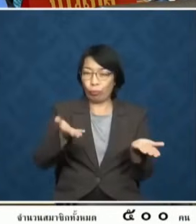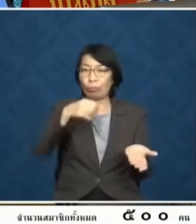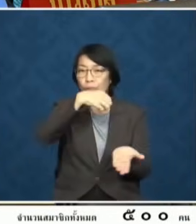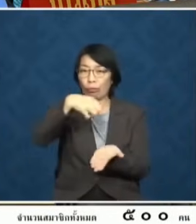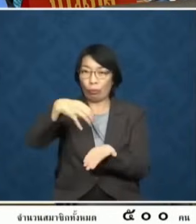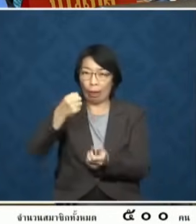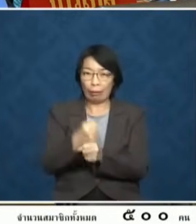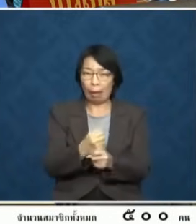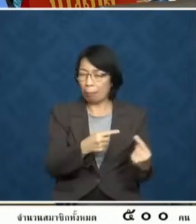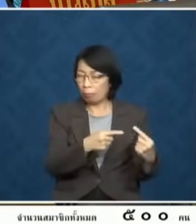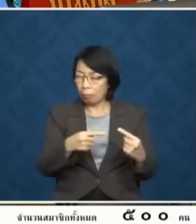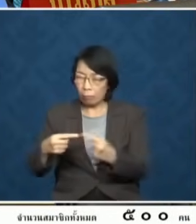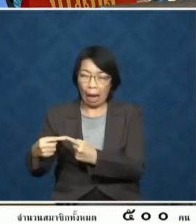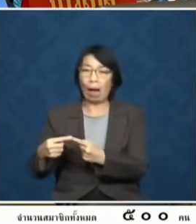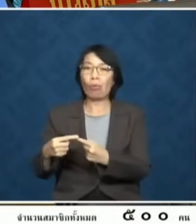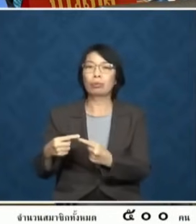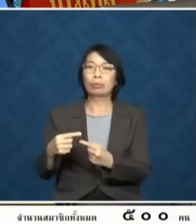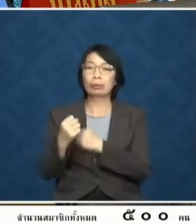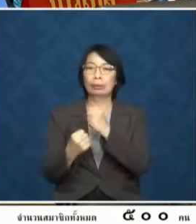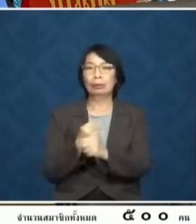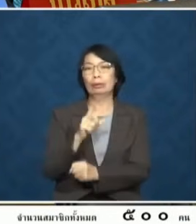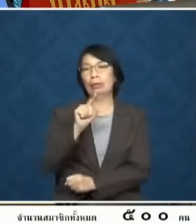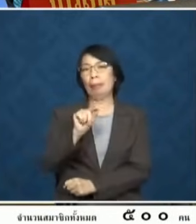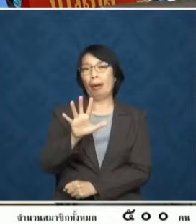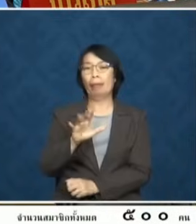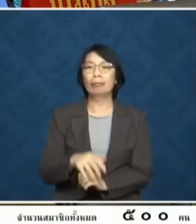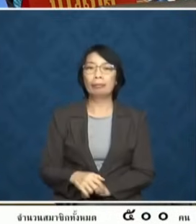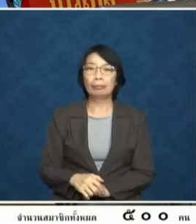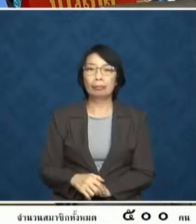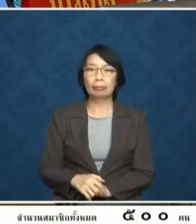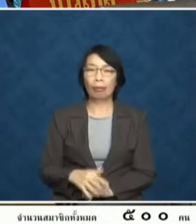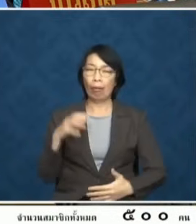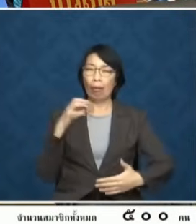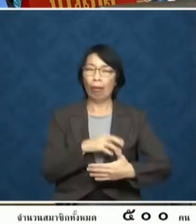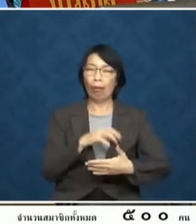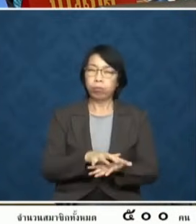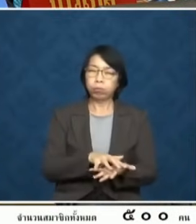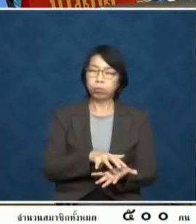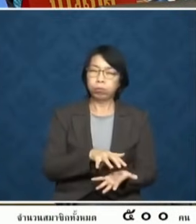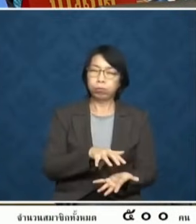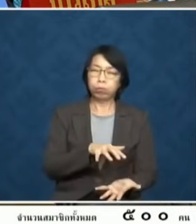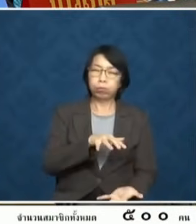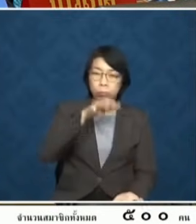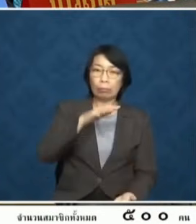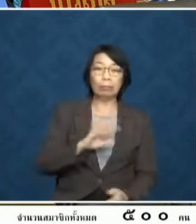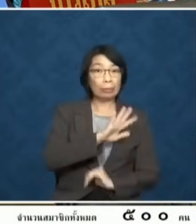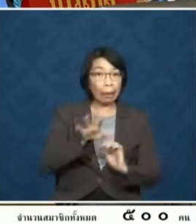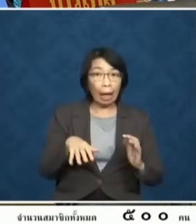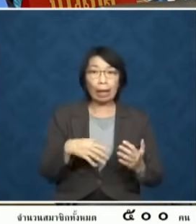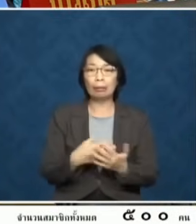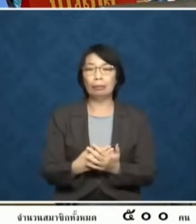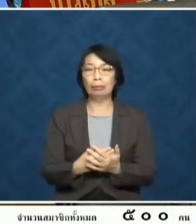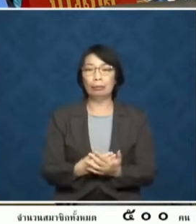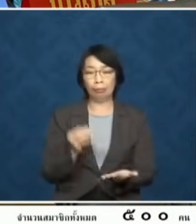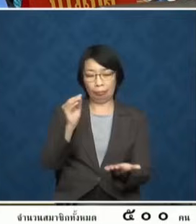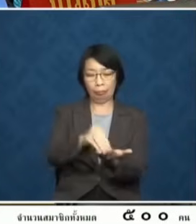ฟ้ายาวนานต่อเนื่องไปอีก 25ปีคุมทรัพย์มหาศาลจากการลงทุนในพลังงานทั้งหมดไม่ปรากฏ